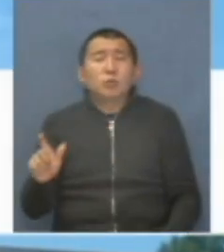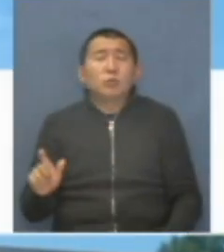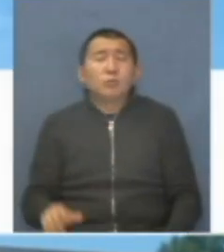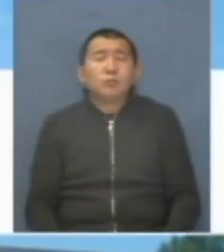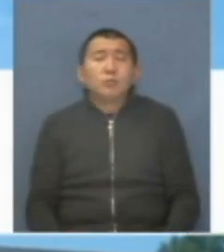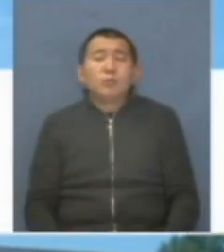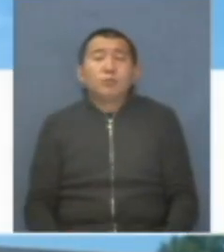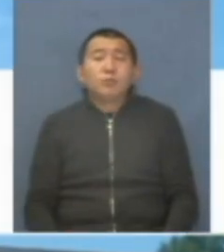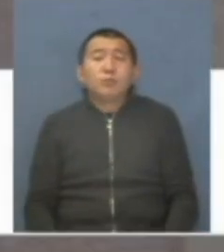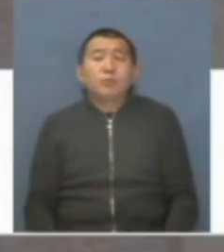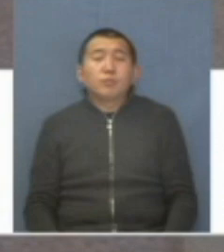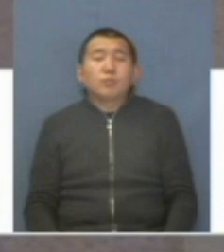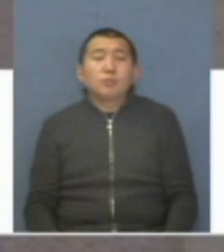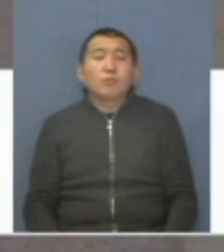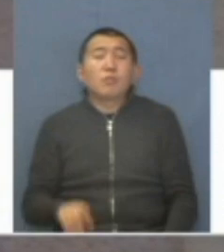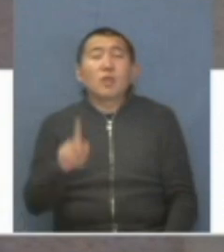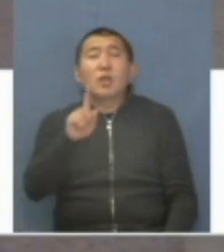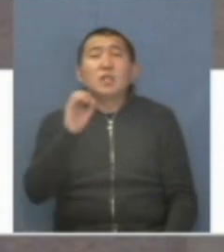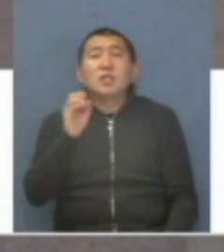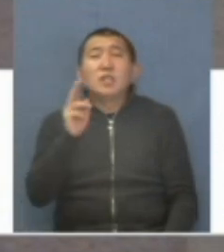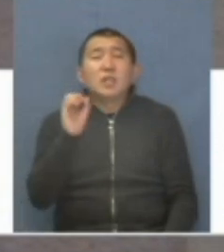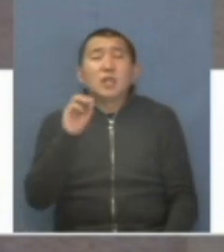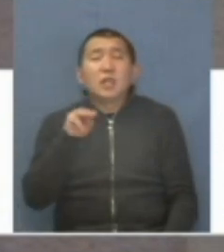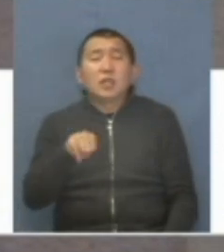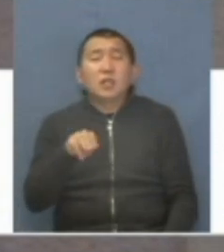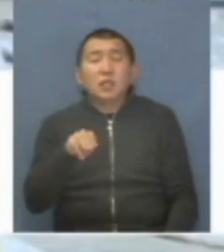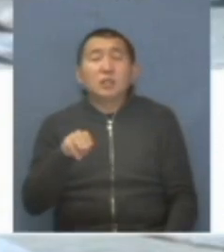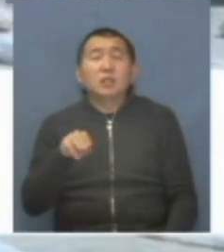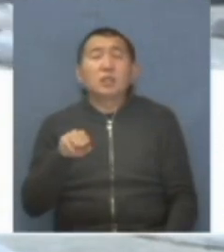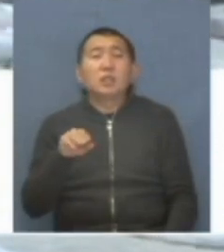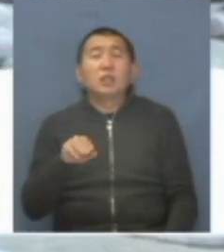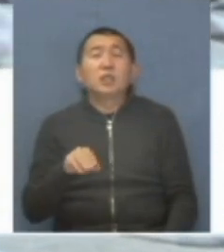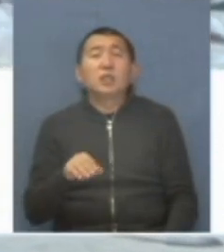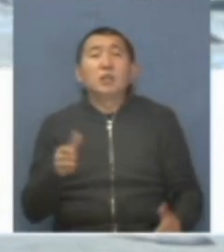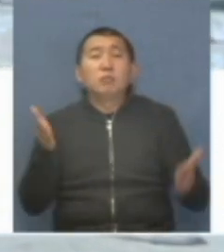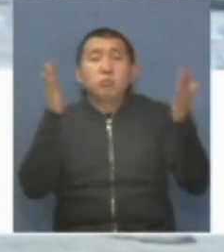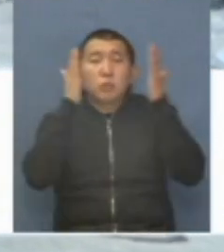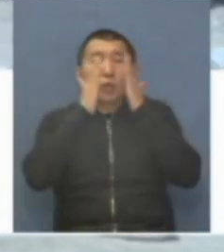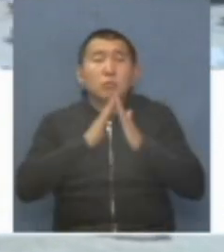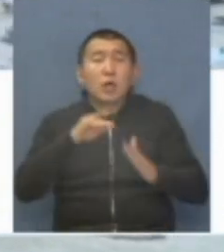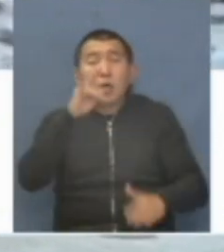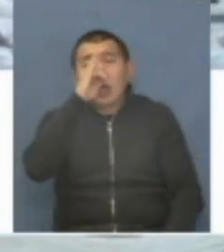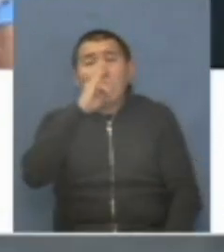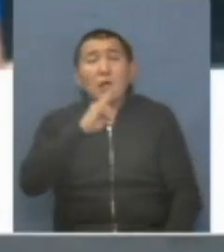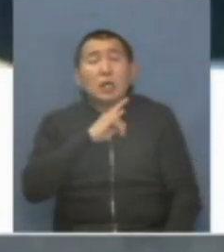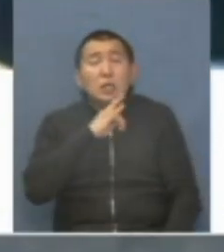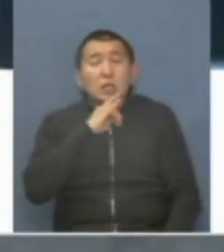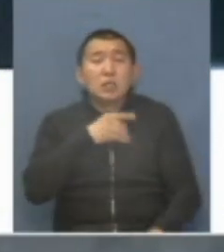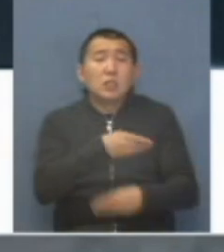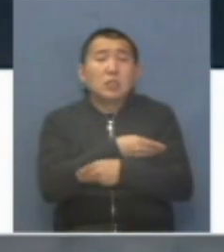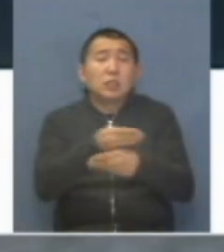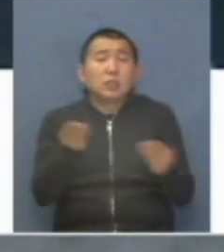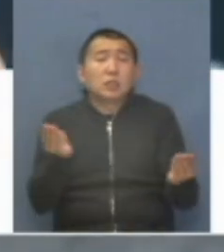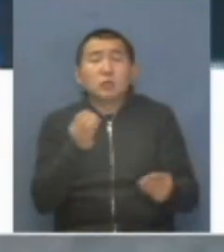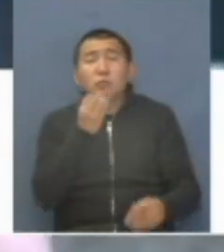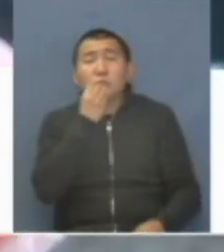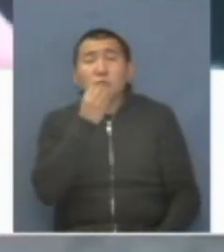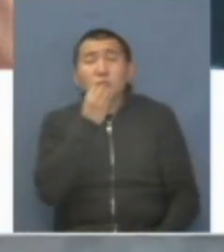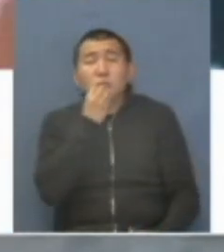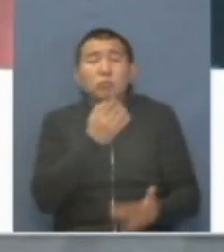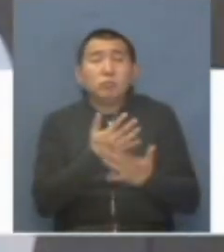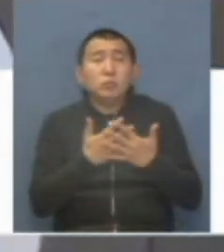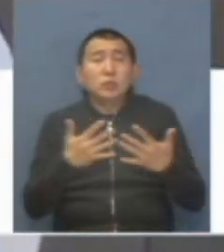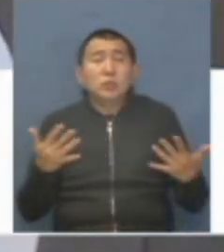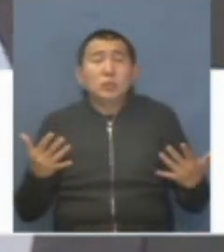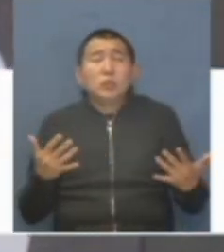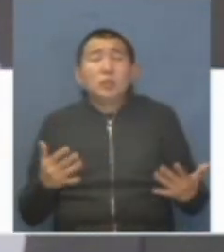Представители областного фонда Зике, Жане Кайрамдылык и Духовного управления мусульман Казахстана организовали раздачу продуктов питания. В